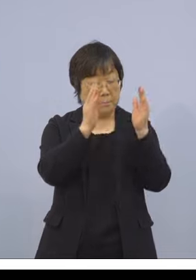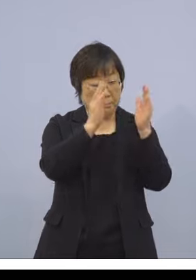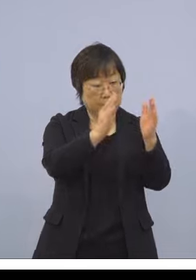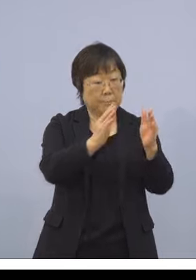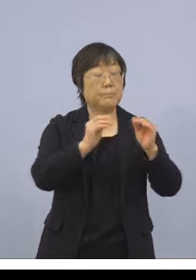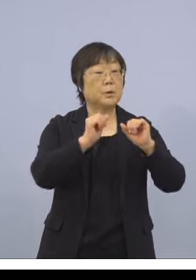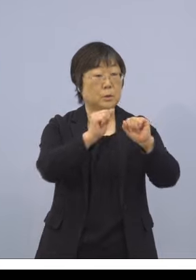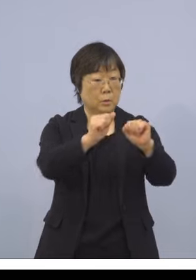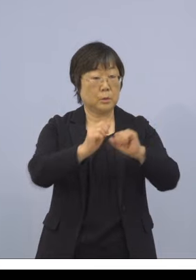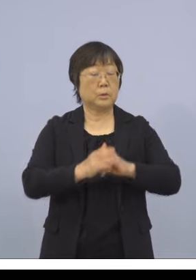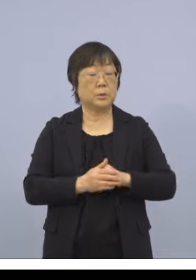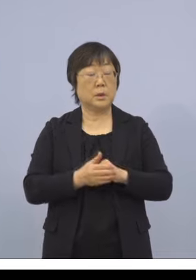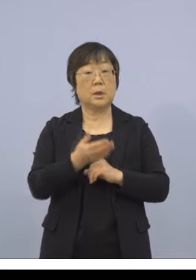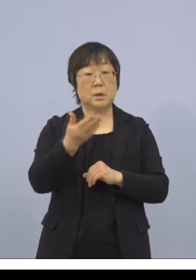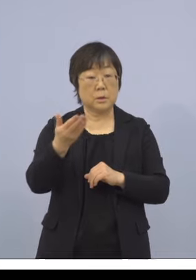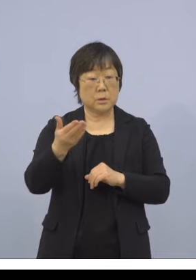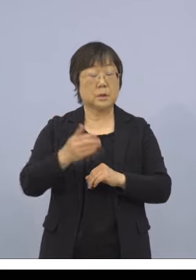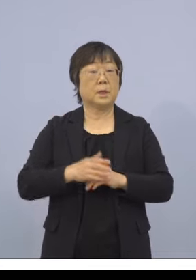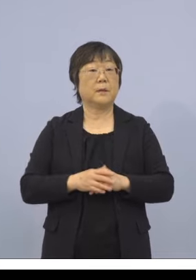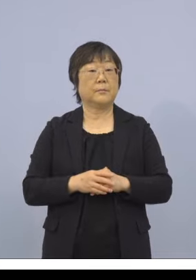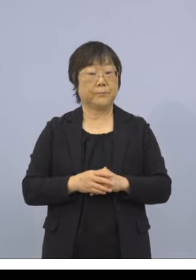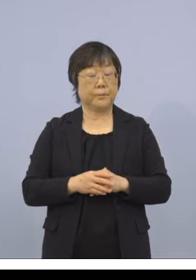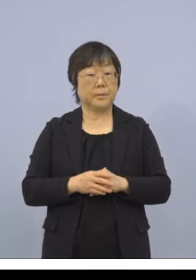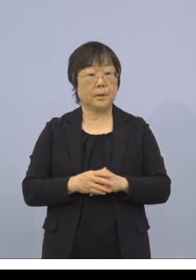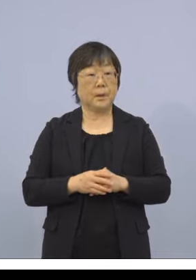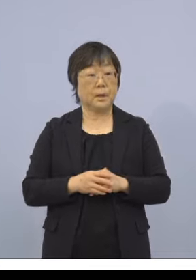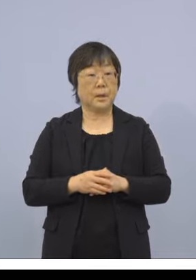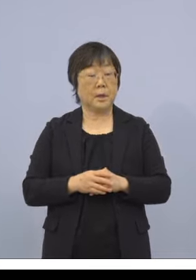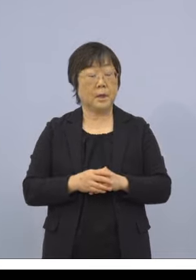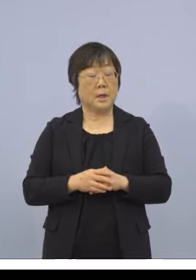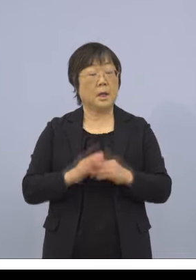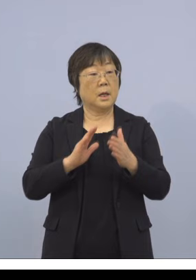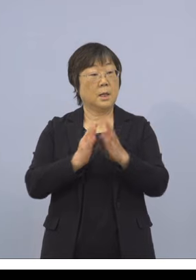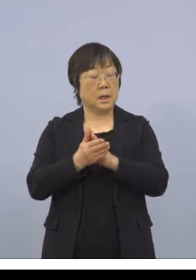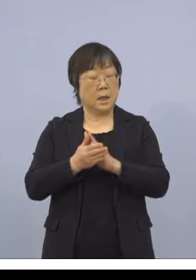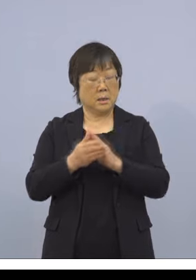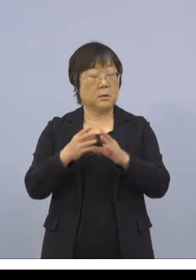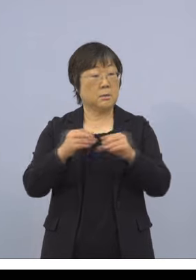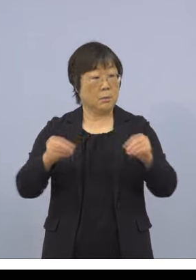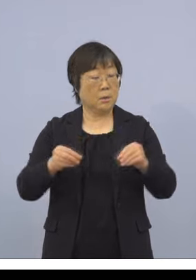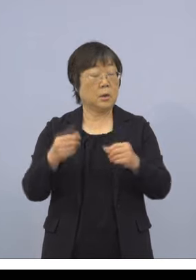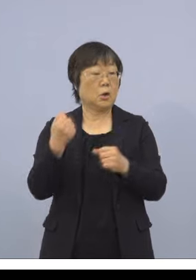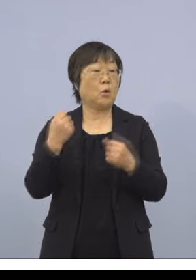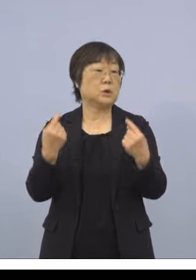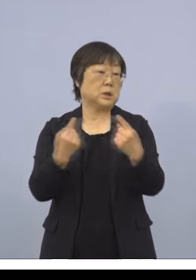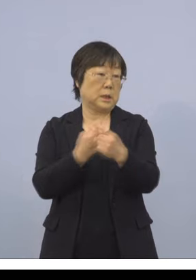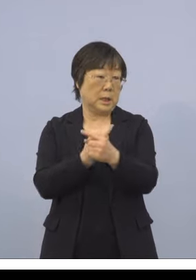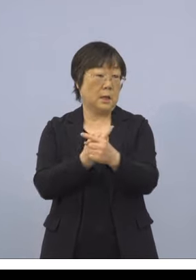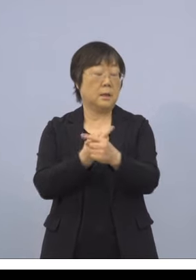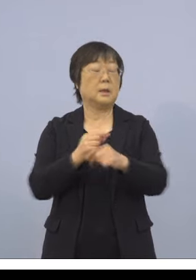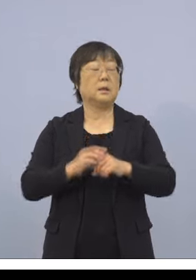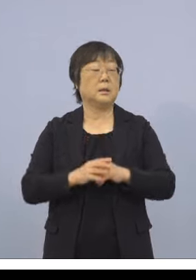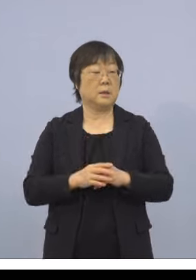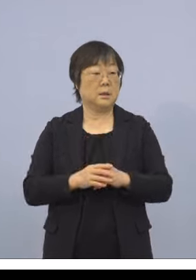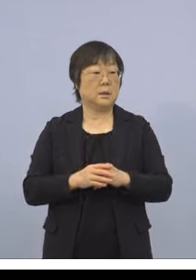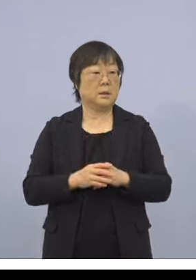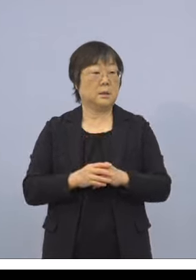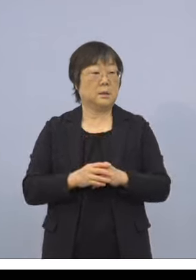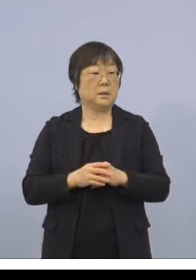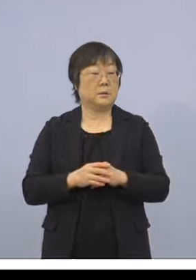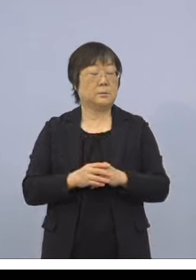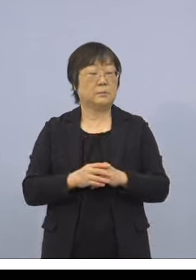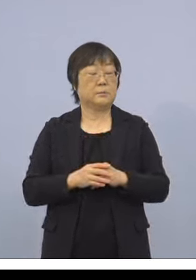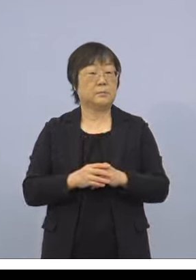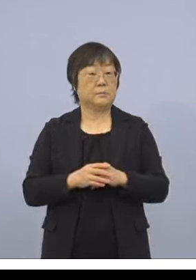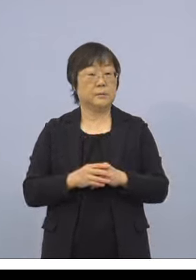くと、まあ、そしてまた県土強靭化に、力を入れていくと、まあ、こういうことでござい